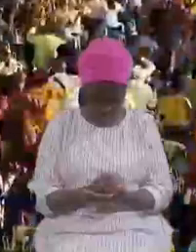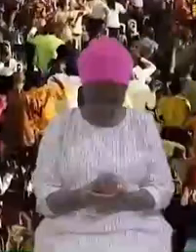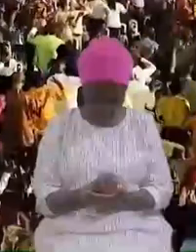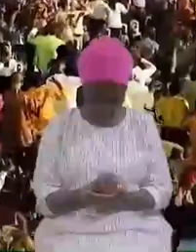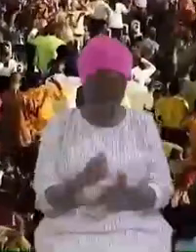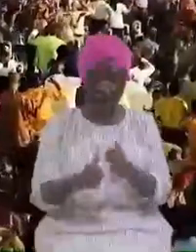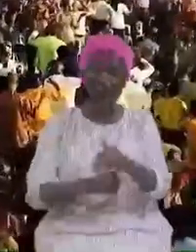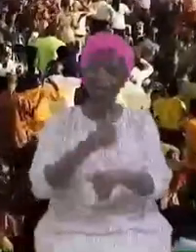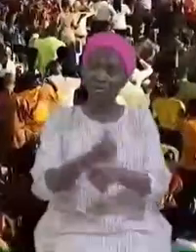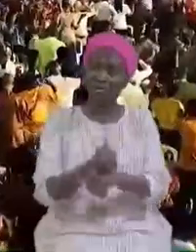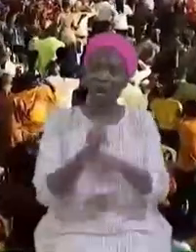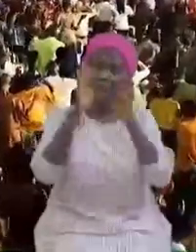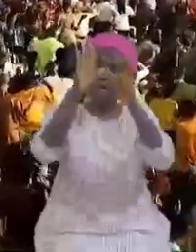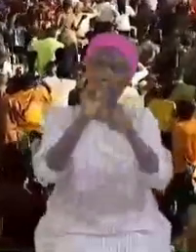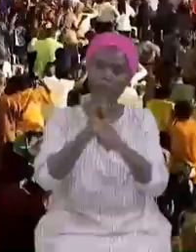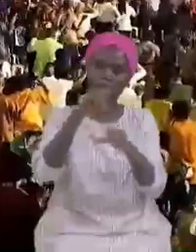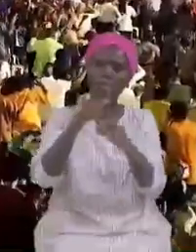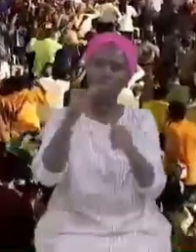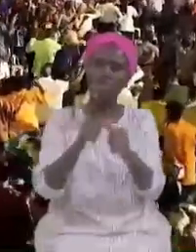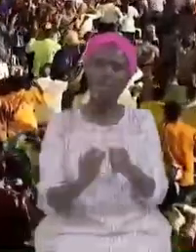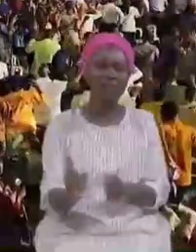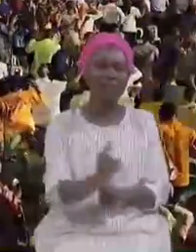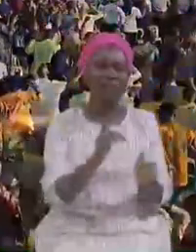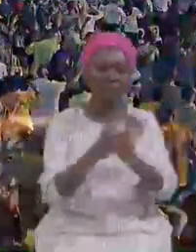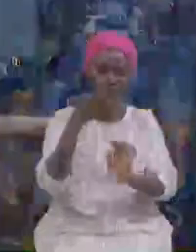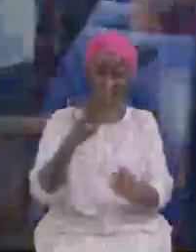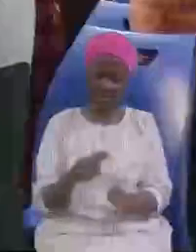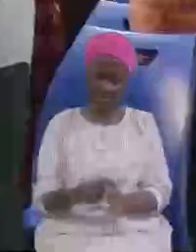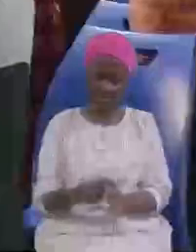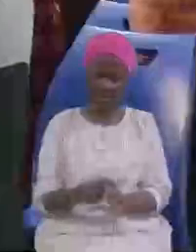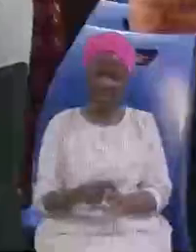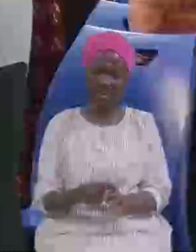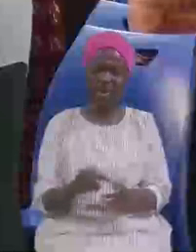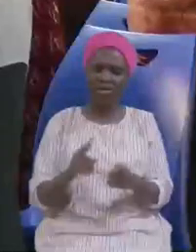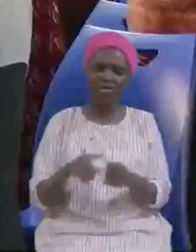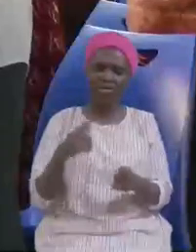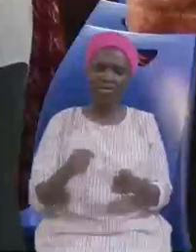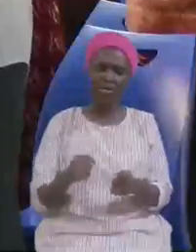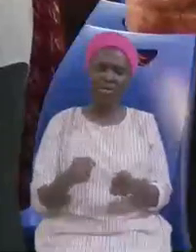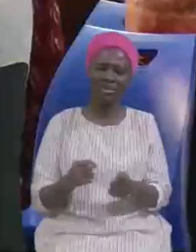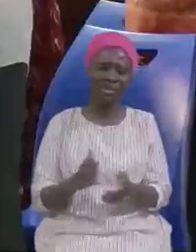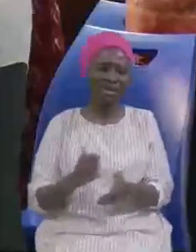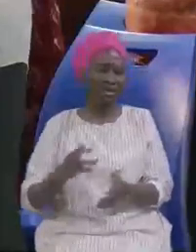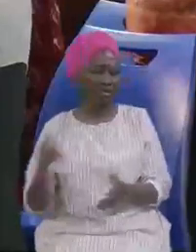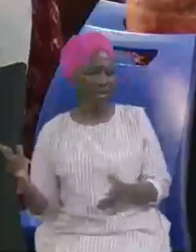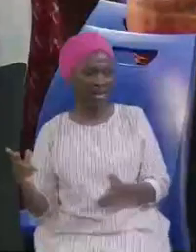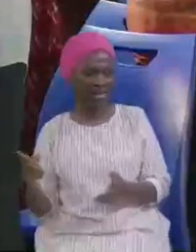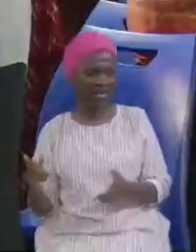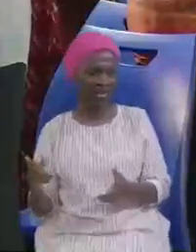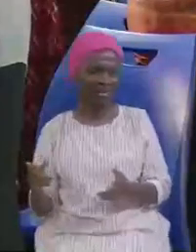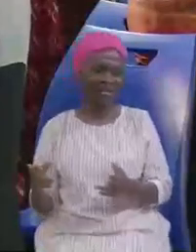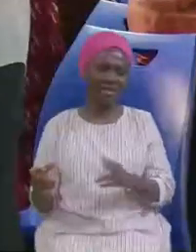Confirme les miracles partout. À droite, à gauche, derrière, au milieu, partout.